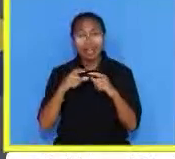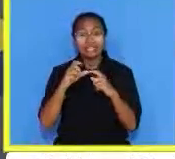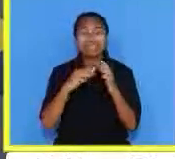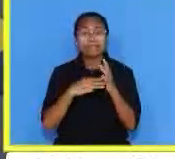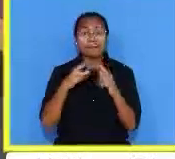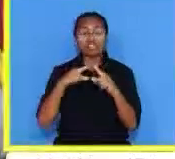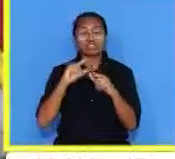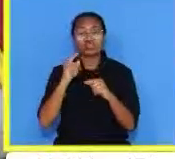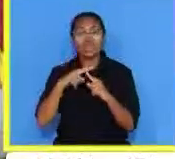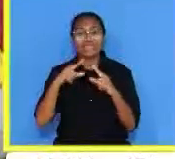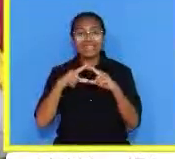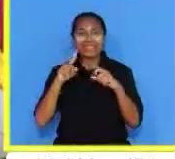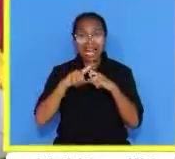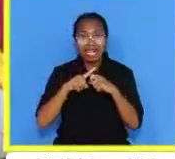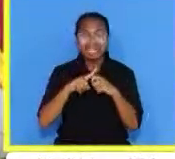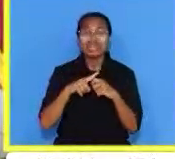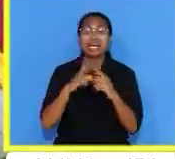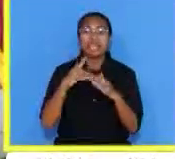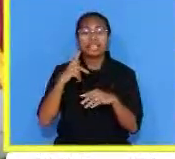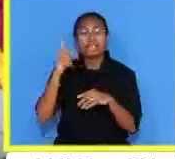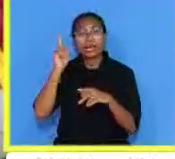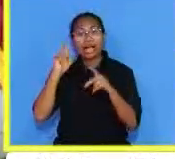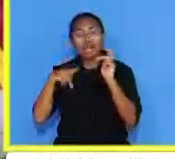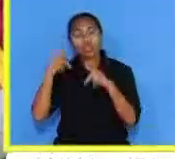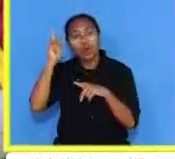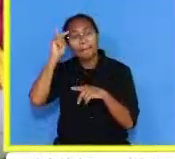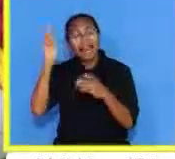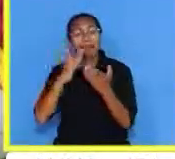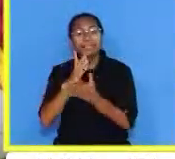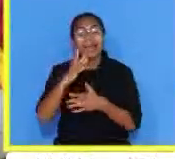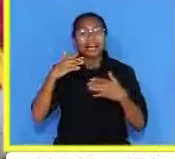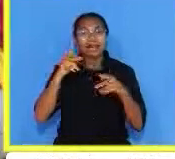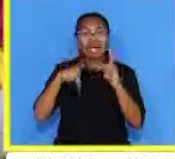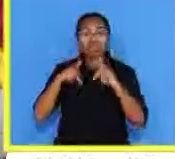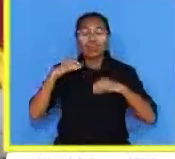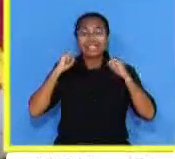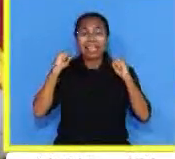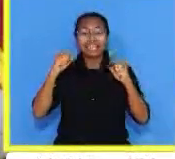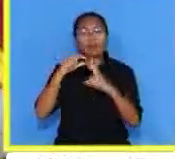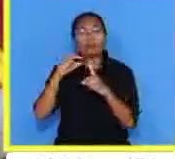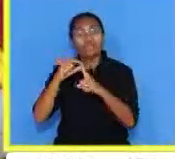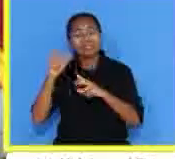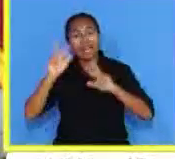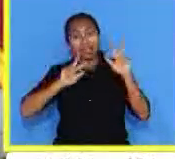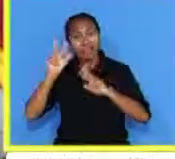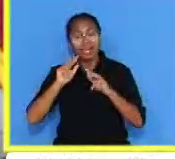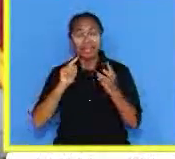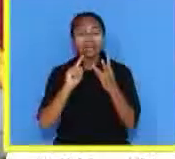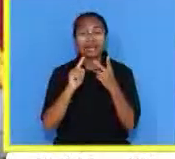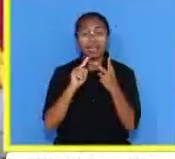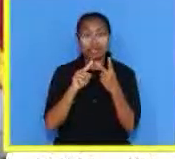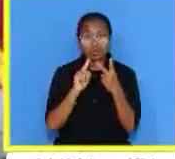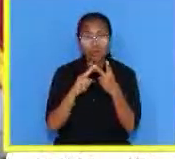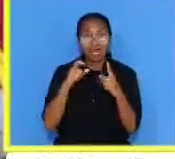SKM MSCPH dari Kepala Bidang Kesehatan Dinas Kesehatan Provinsi Nusa Tenggara Timur dan juga